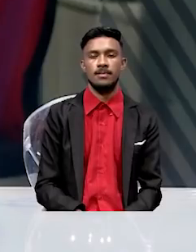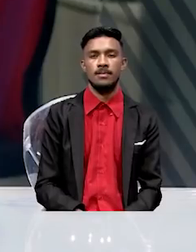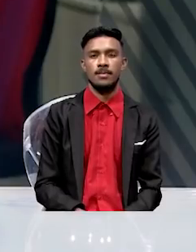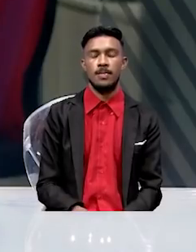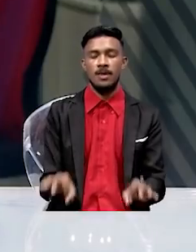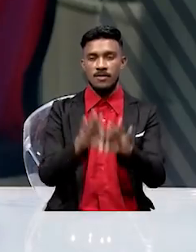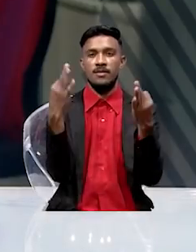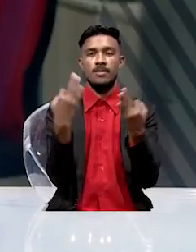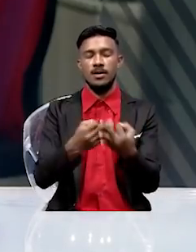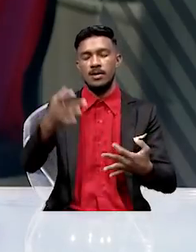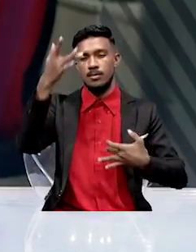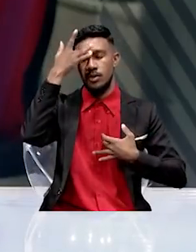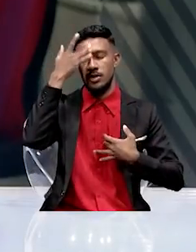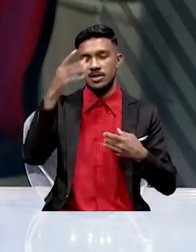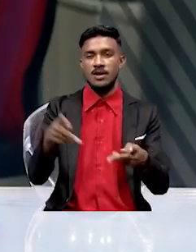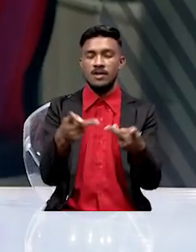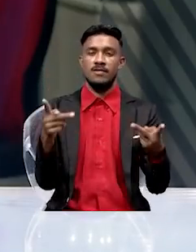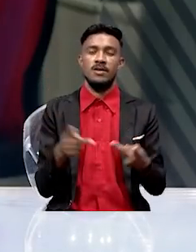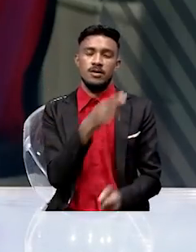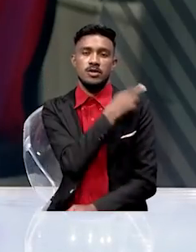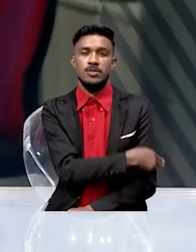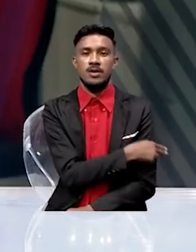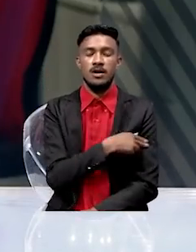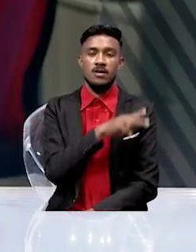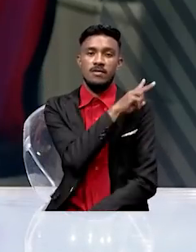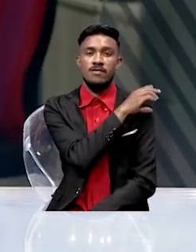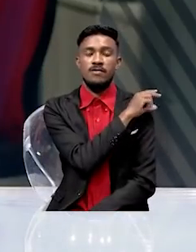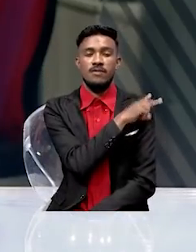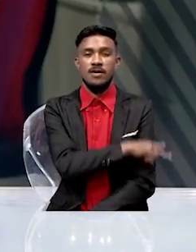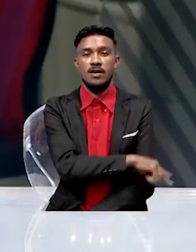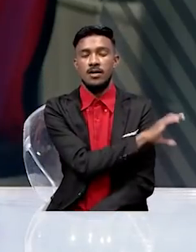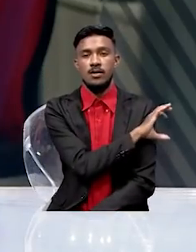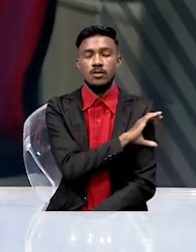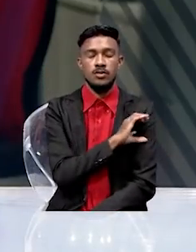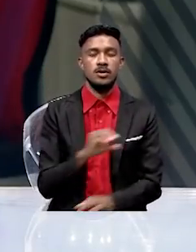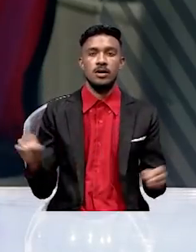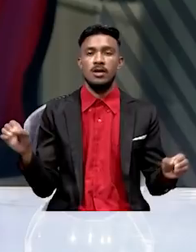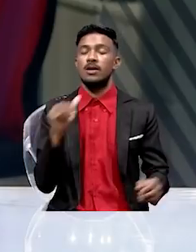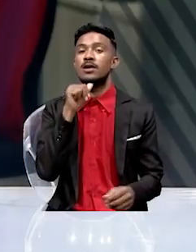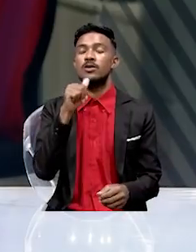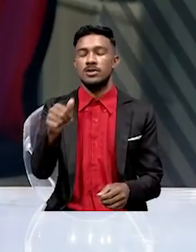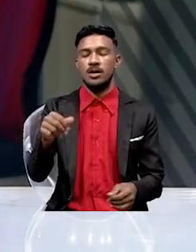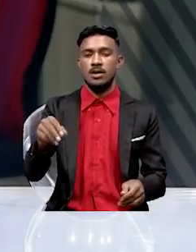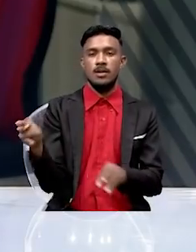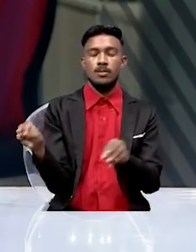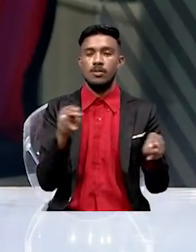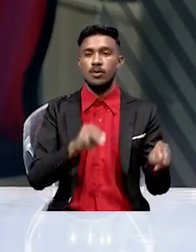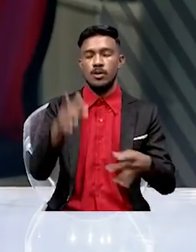Família paciente e Centro Internamento Veracruz, La Concorda, transfere paciente dengue